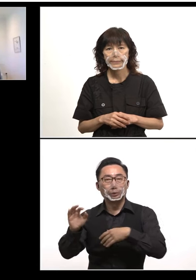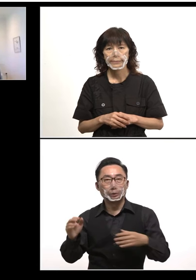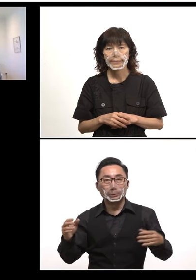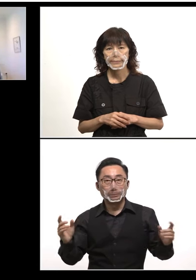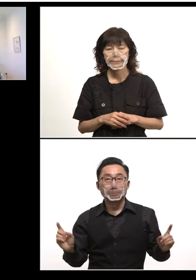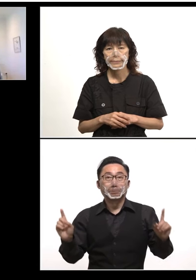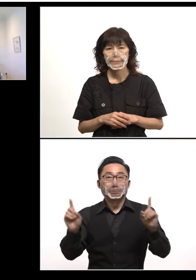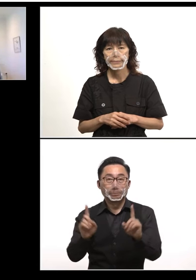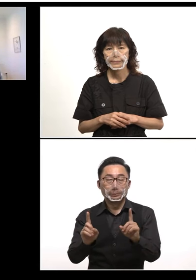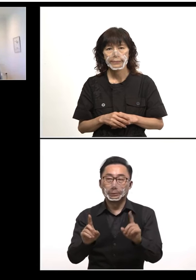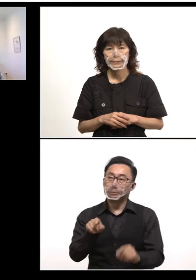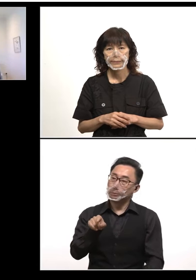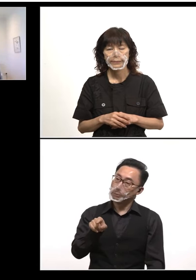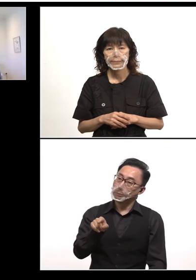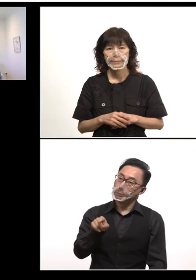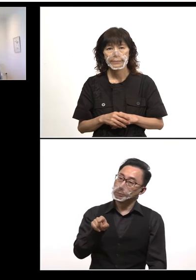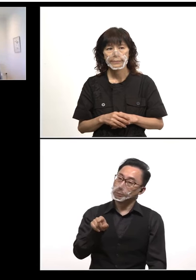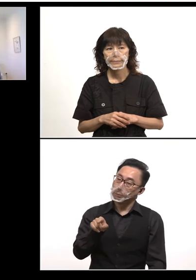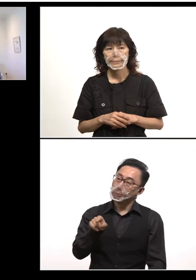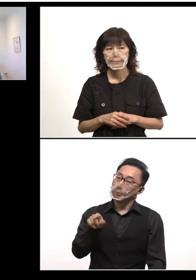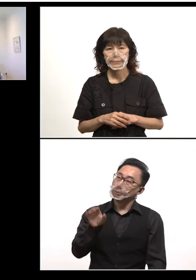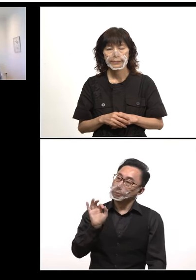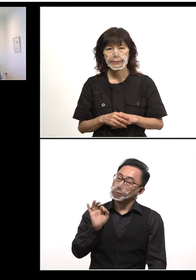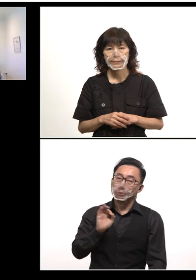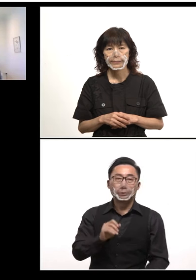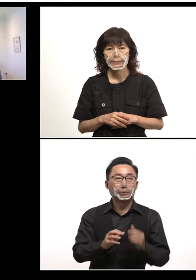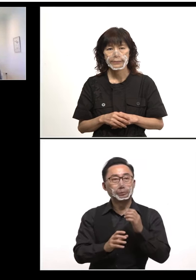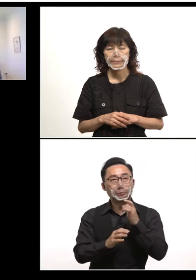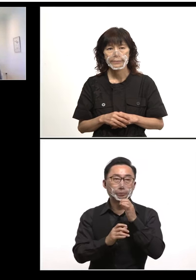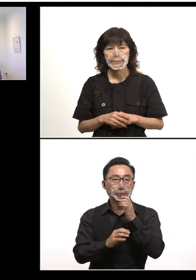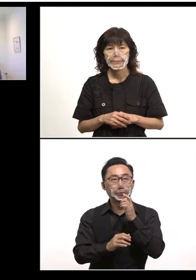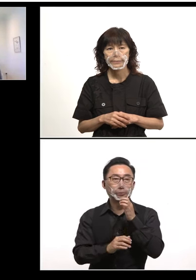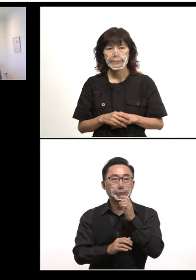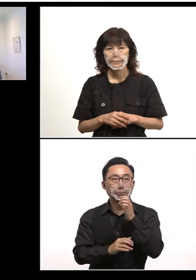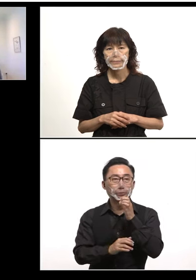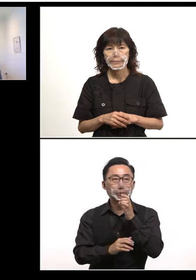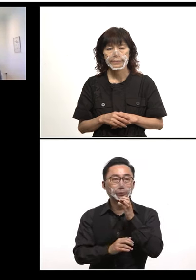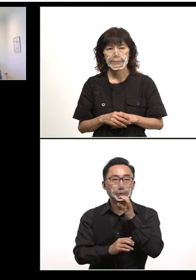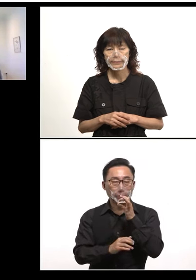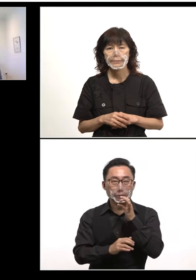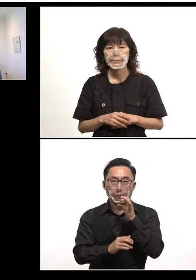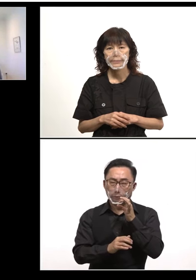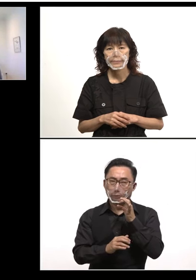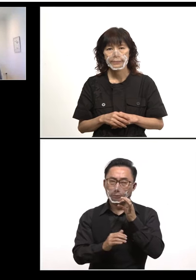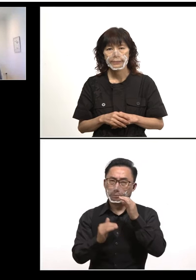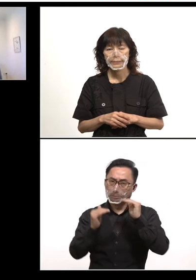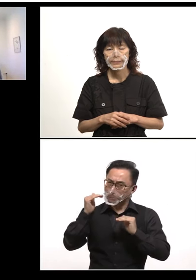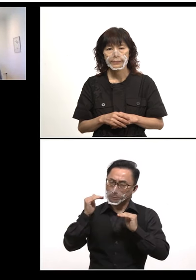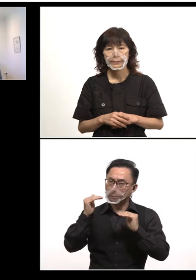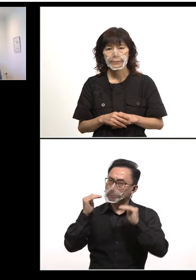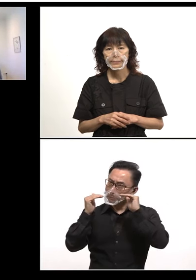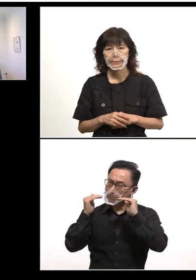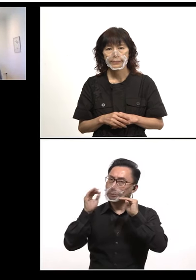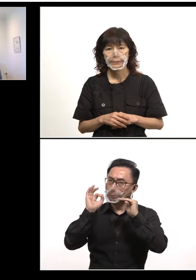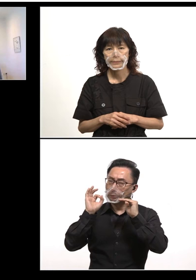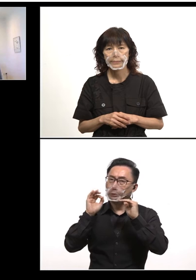力唔會係最差嘅，佢哋嘅努力嗰個付出咧係得到認同嘅。即係就算